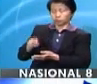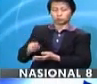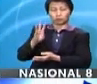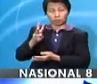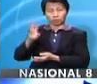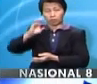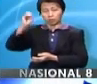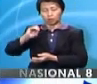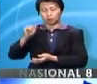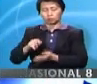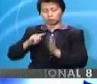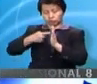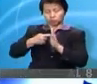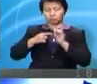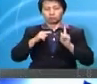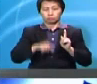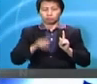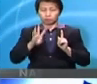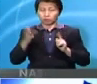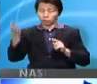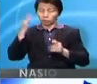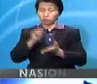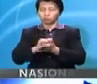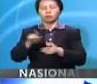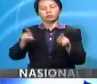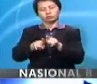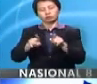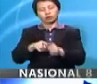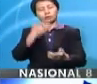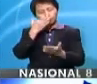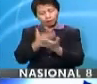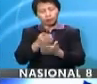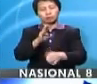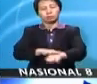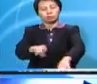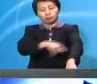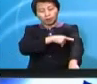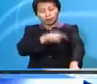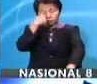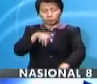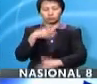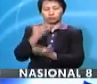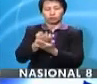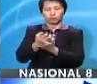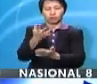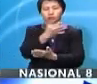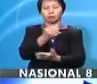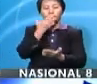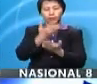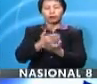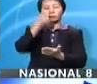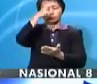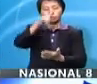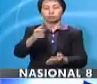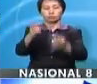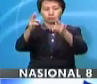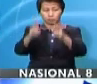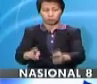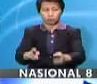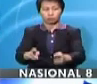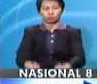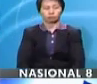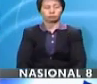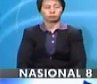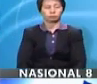6% yang berkuat kuasa 1 April itu sebagai kebaikan jangka panjang untuk ekonomi dan rakyat.